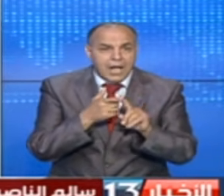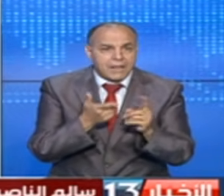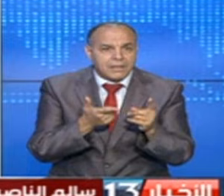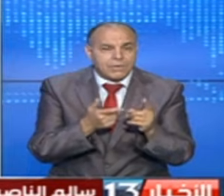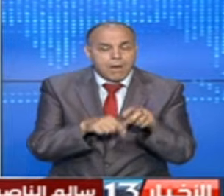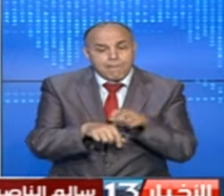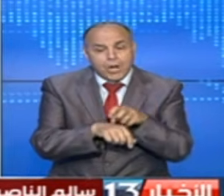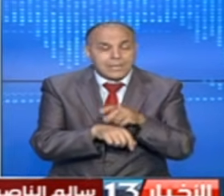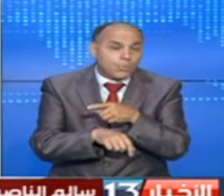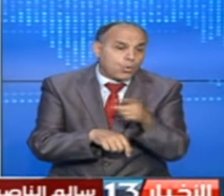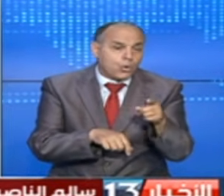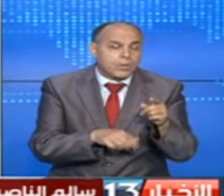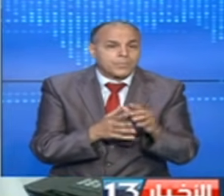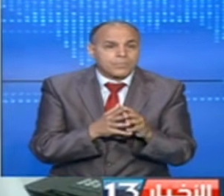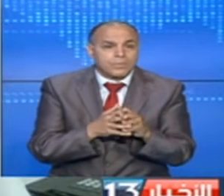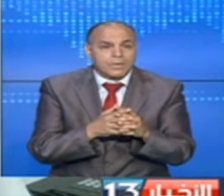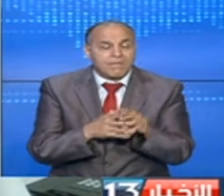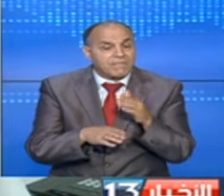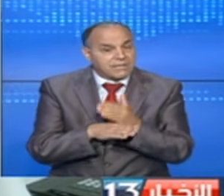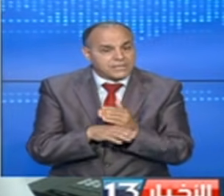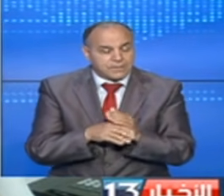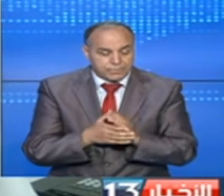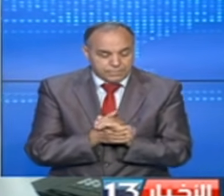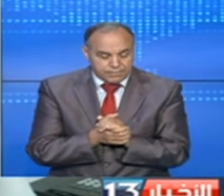جل المعتمديات نتاع الجهة.